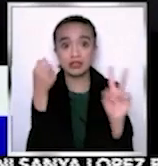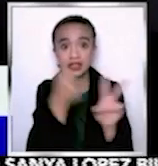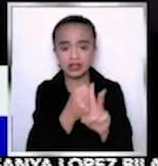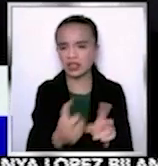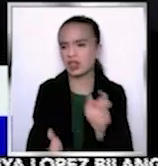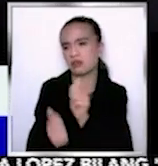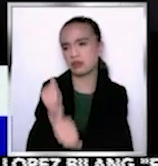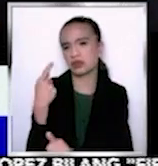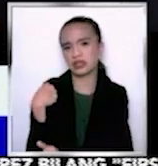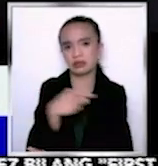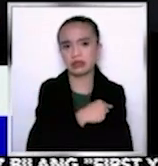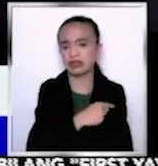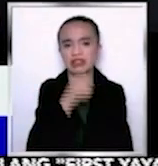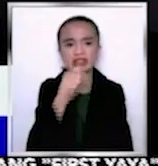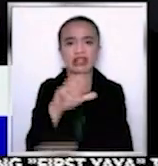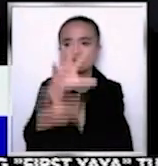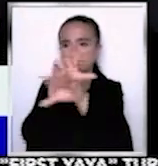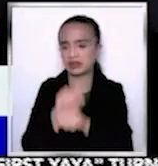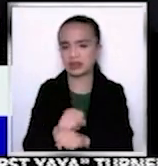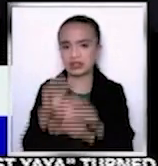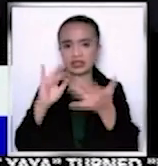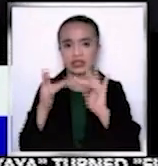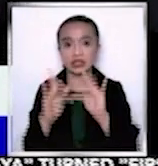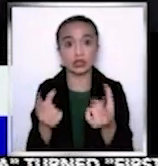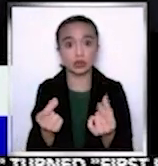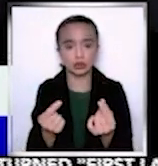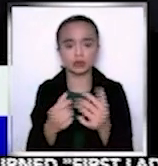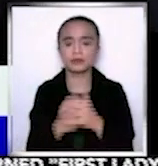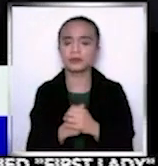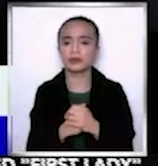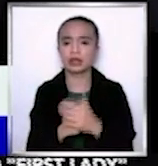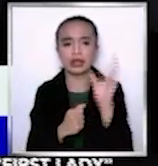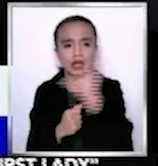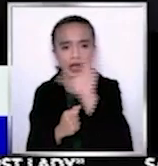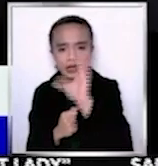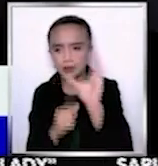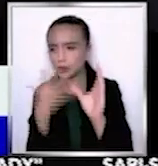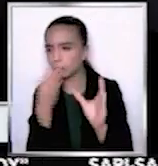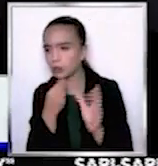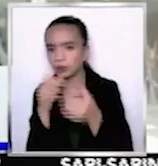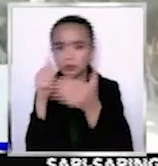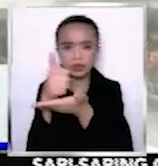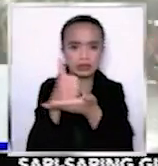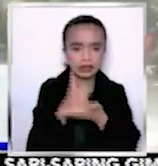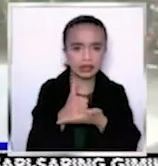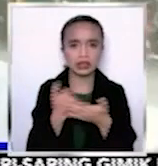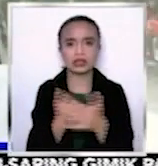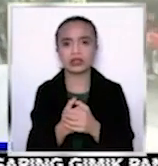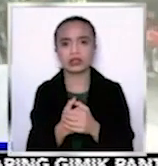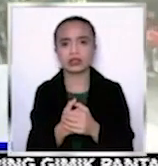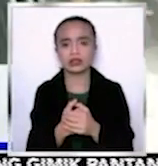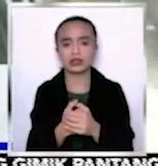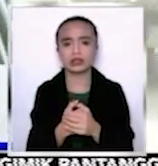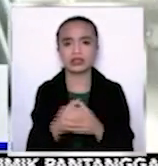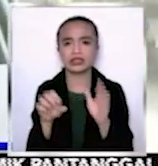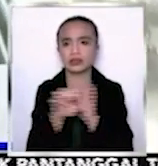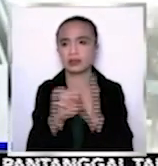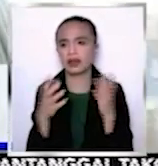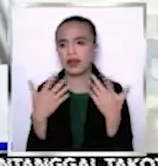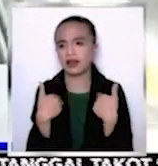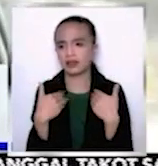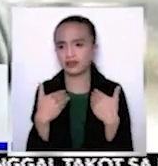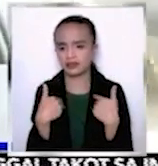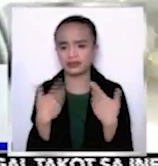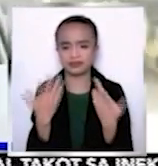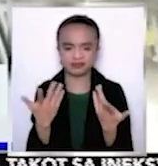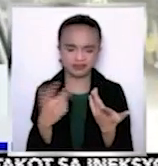naman talaga sanay sa online, maghahanap sila ng makakatulong sa kanila, papasok naman yung teacher. Meron talagang kamote na